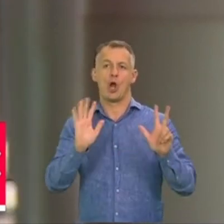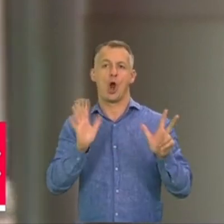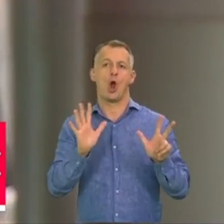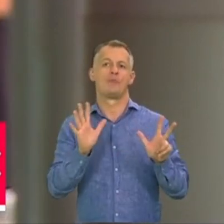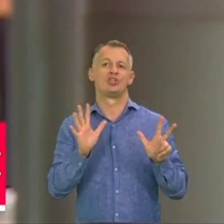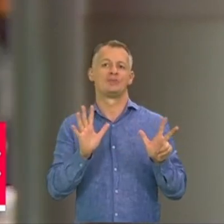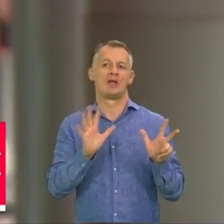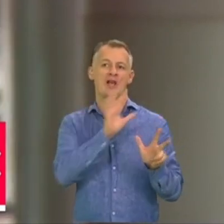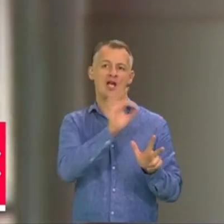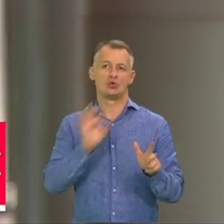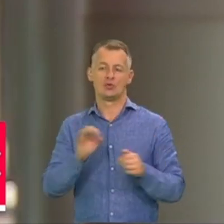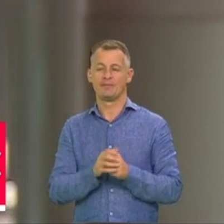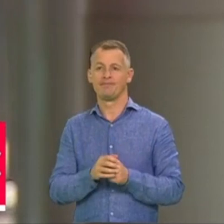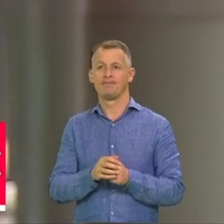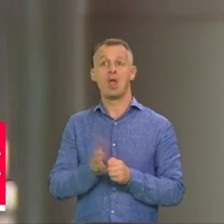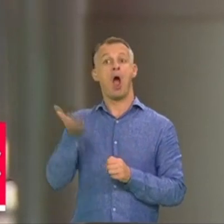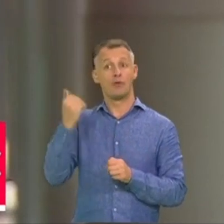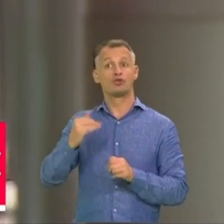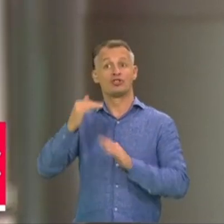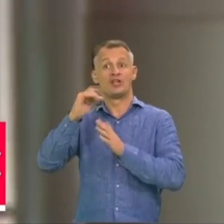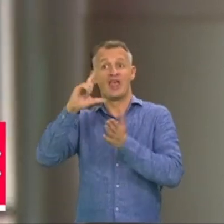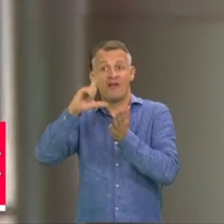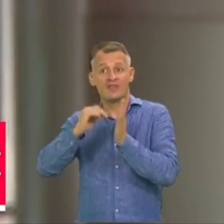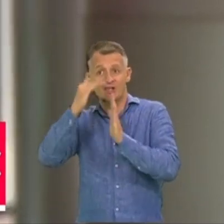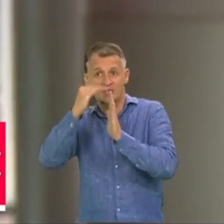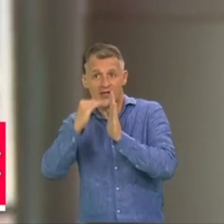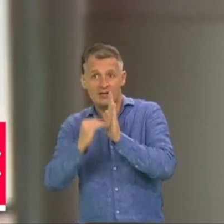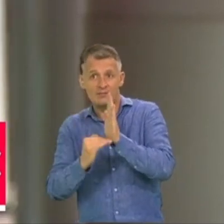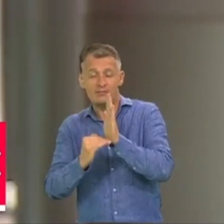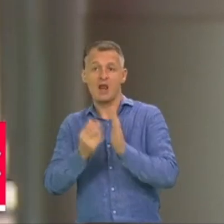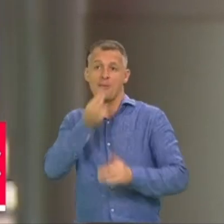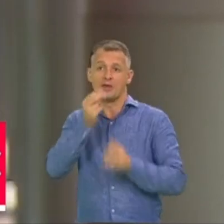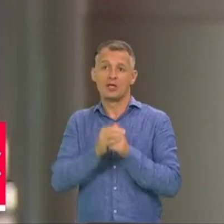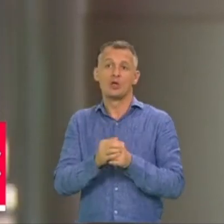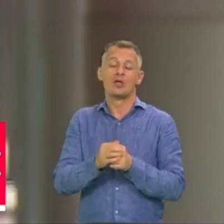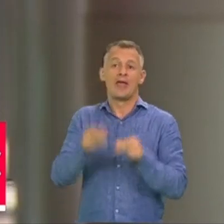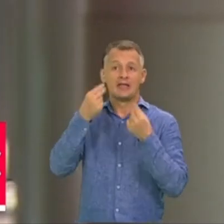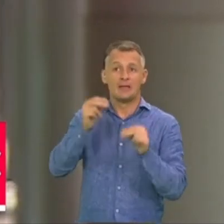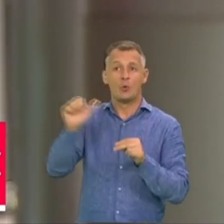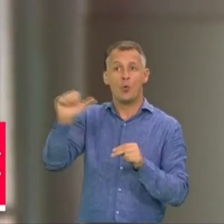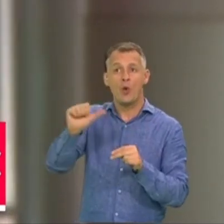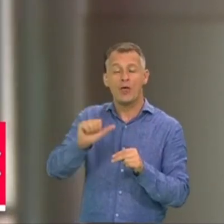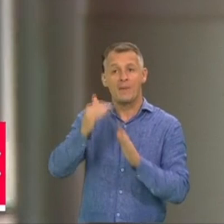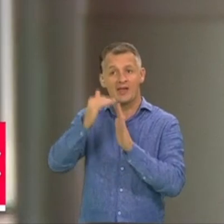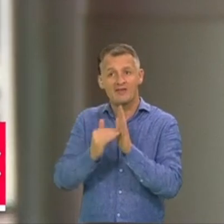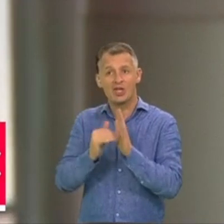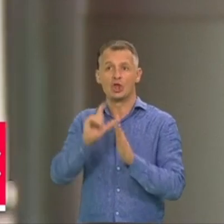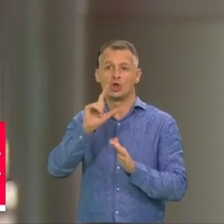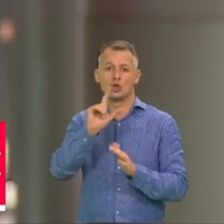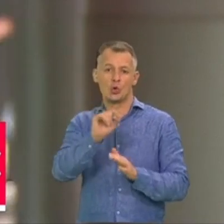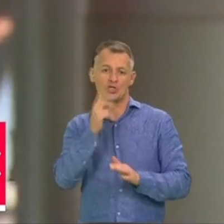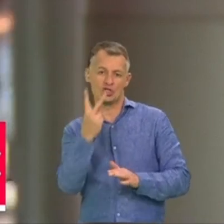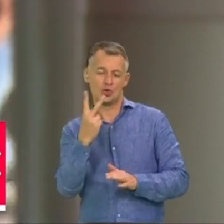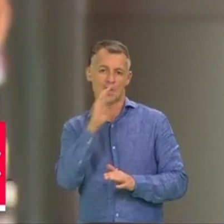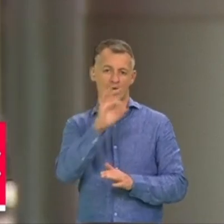18%. Au fost înregistrate însă și ieftiniri ale alimentelor. De exemplu, uleiul este mai ieftin cu 22% față